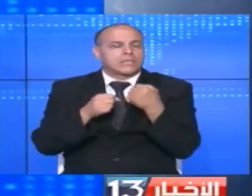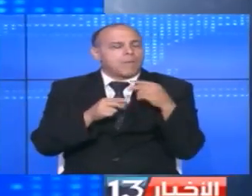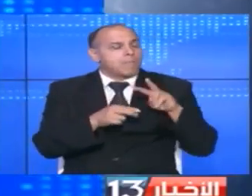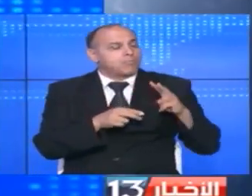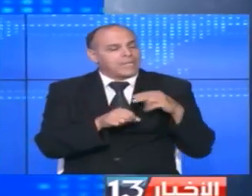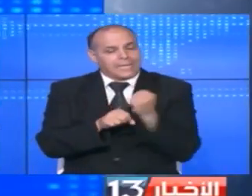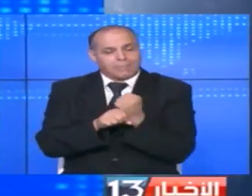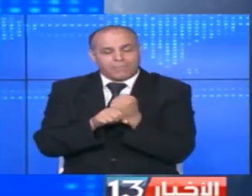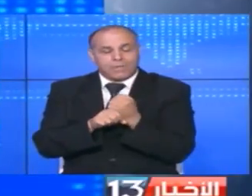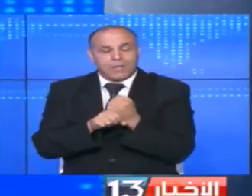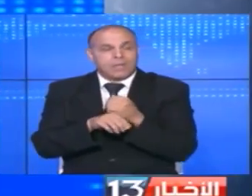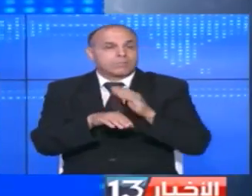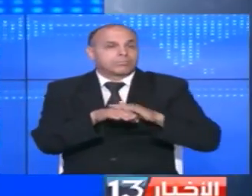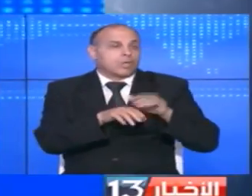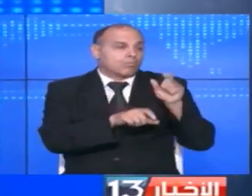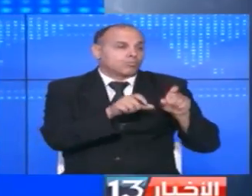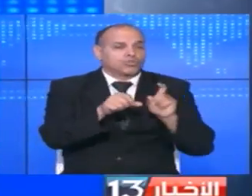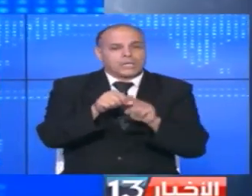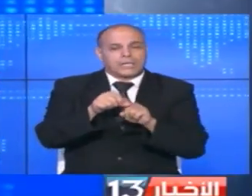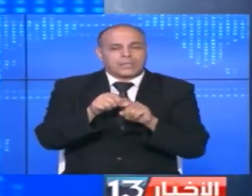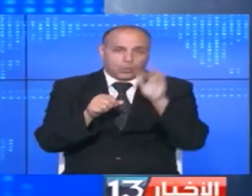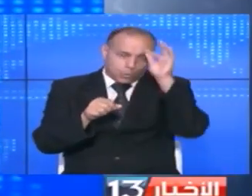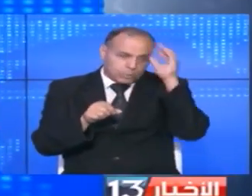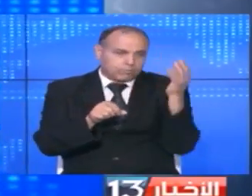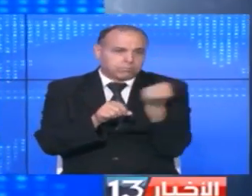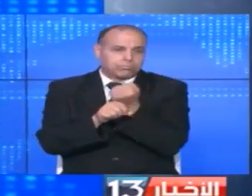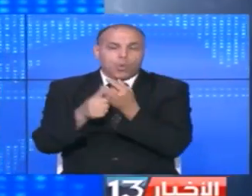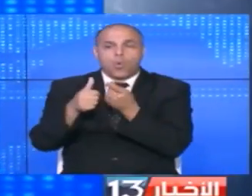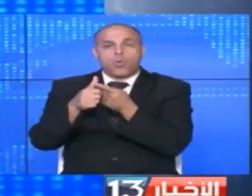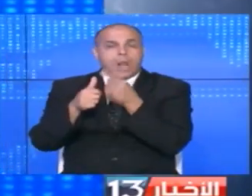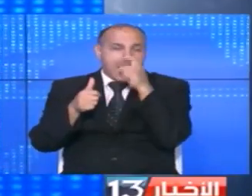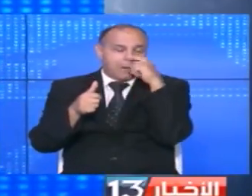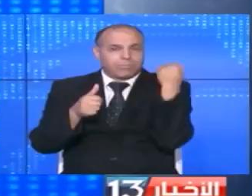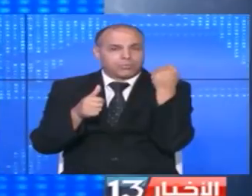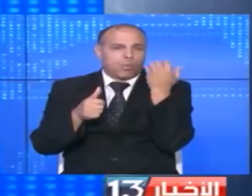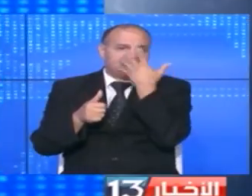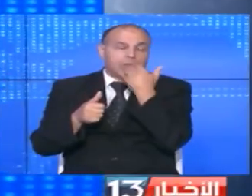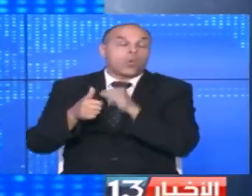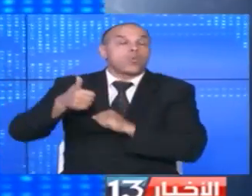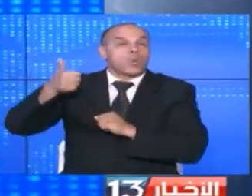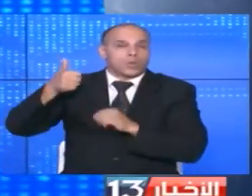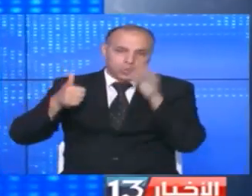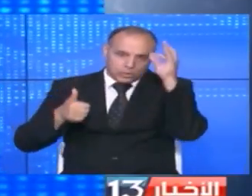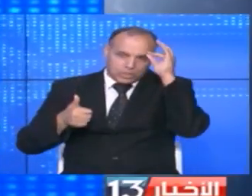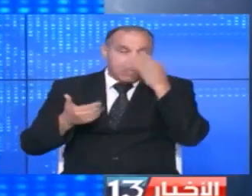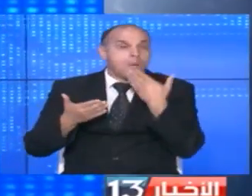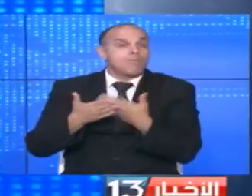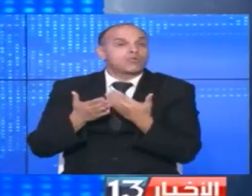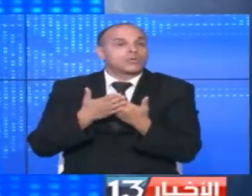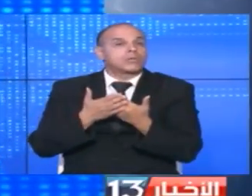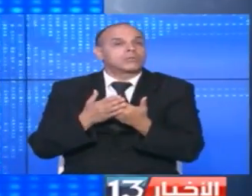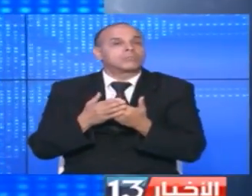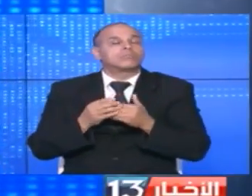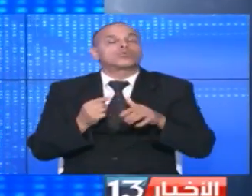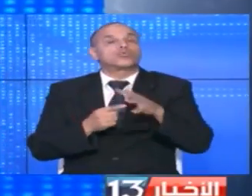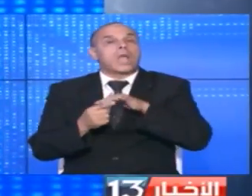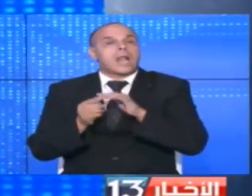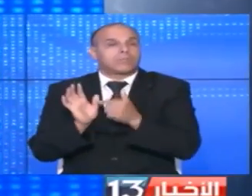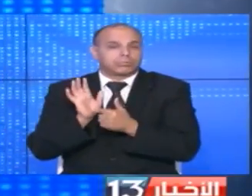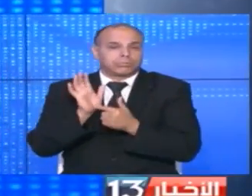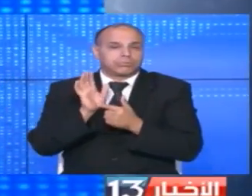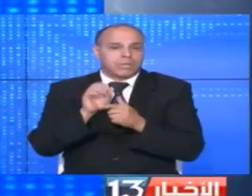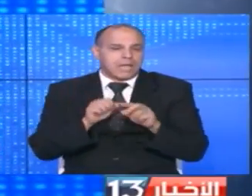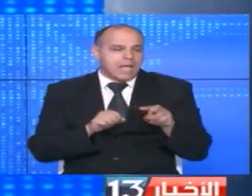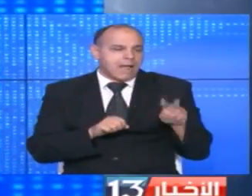كما نوه المشاركون باحراز تونس المرتبه الاولى عربيا و افريقيا في مؤشر التقدم الاجتماعي لسنه